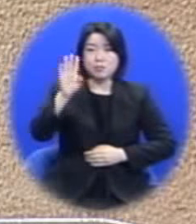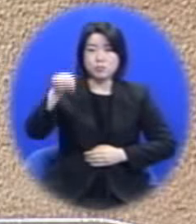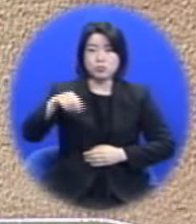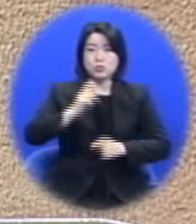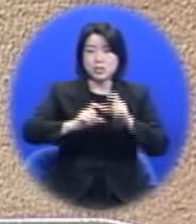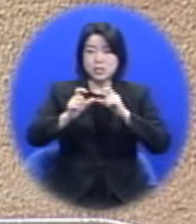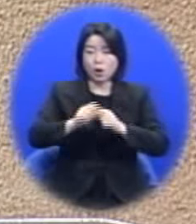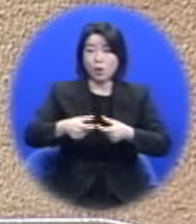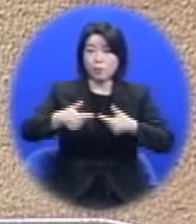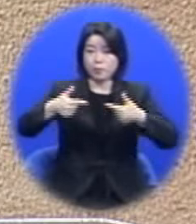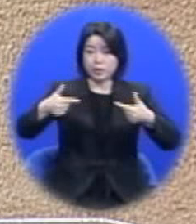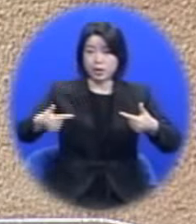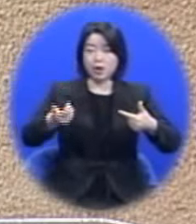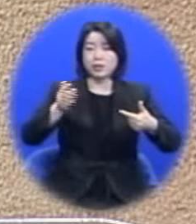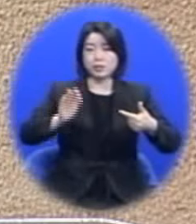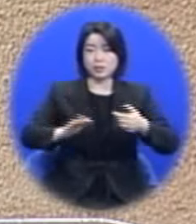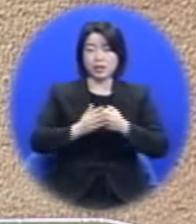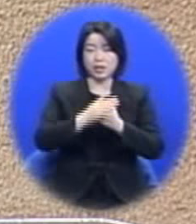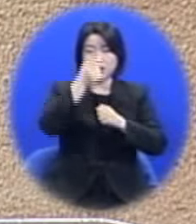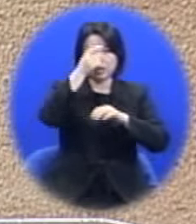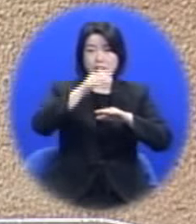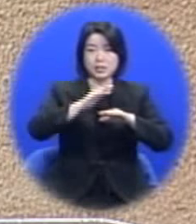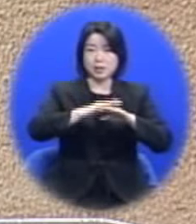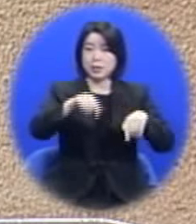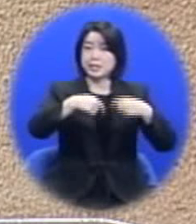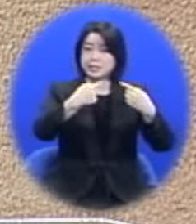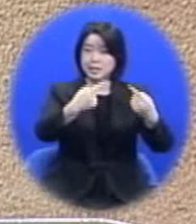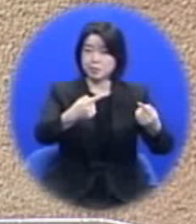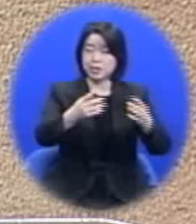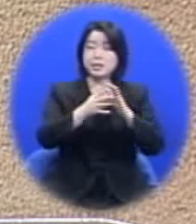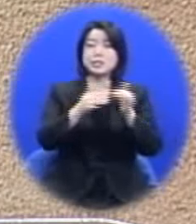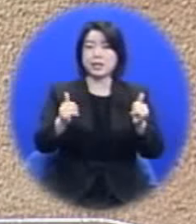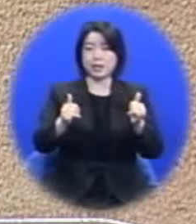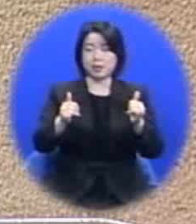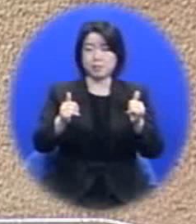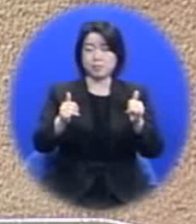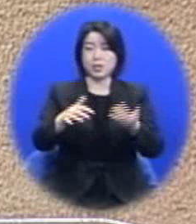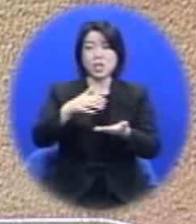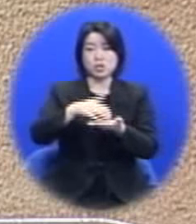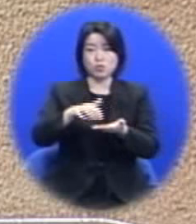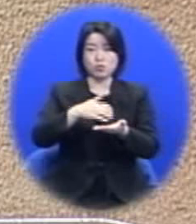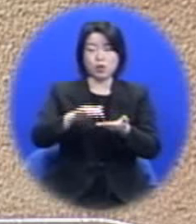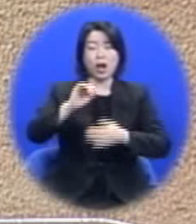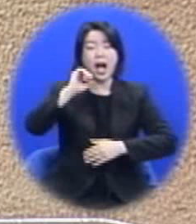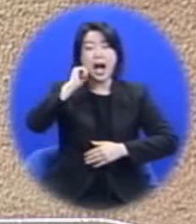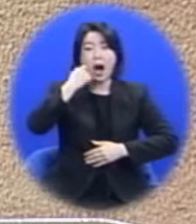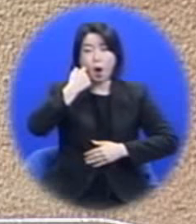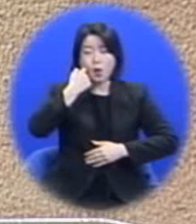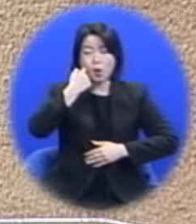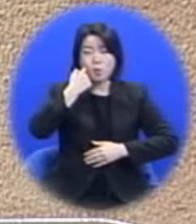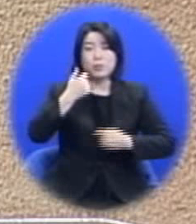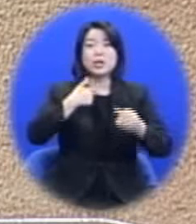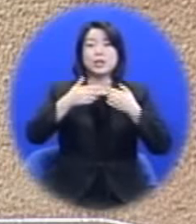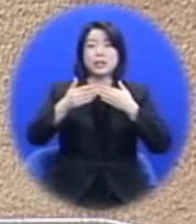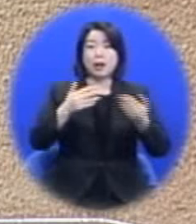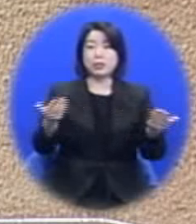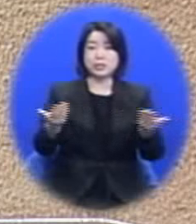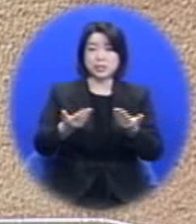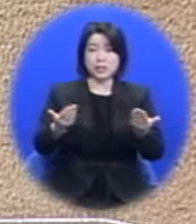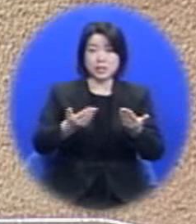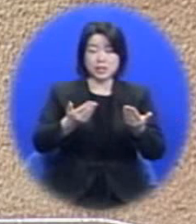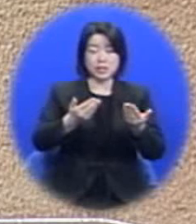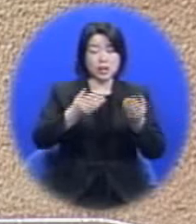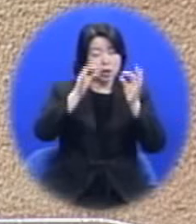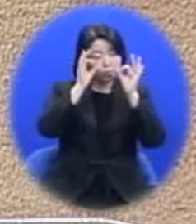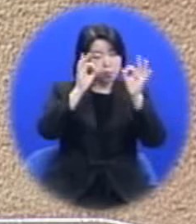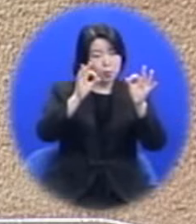예배인데 아 예배 참석하는 인원들 교우들이 아 어려움을 겪는 일을 보면서 예배를 한부